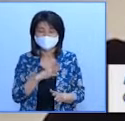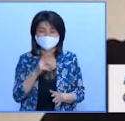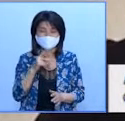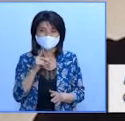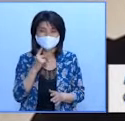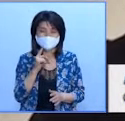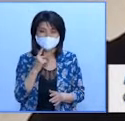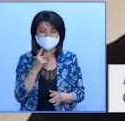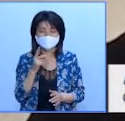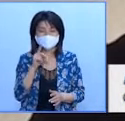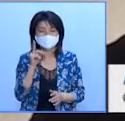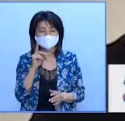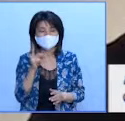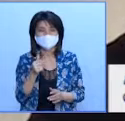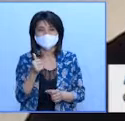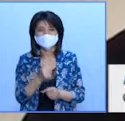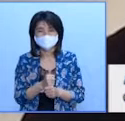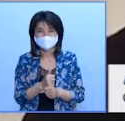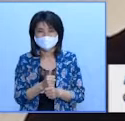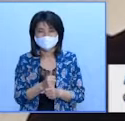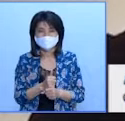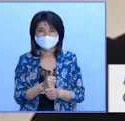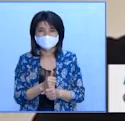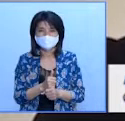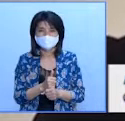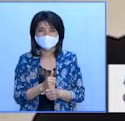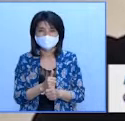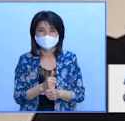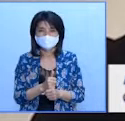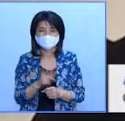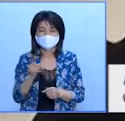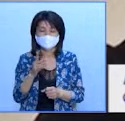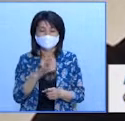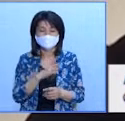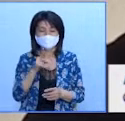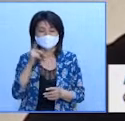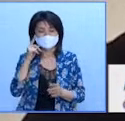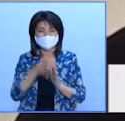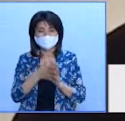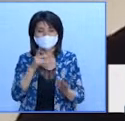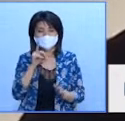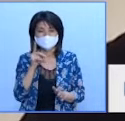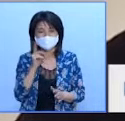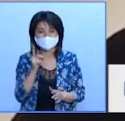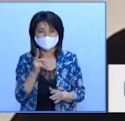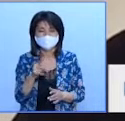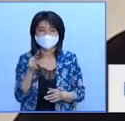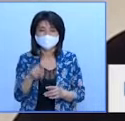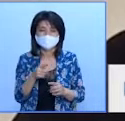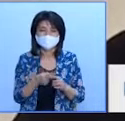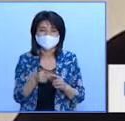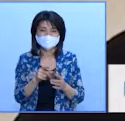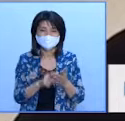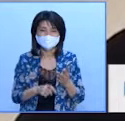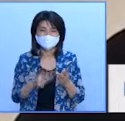молодежи. Самое главное, чтобы посыл поняла молодежь, наша молодежь. Данный стих